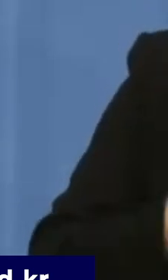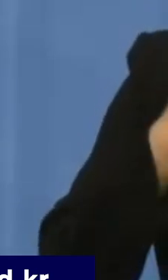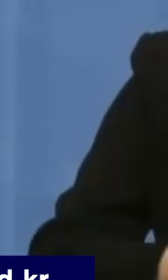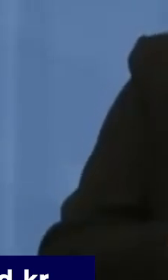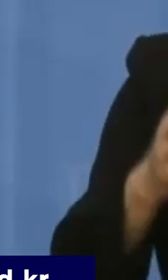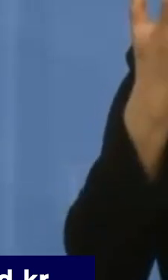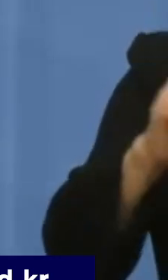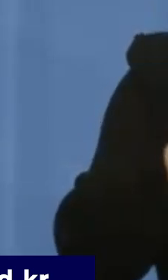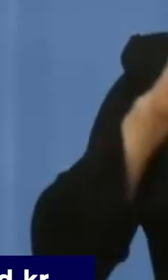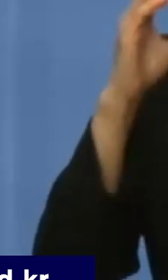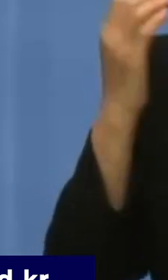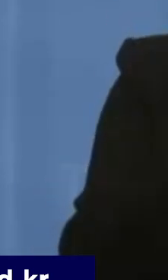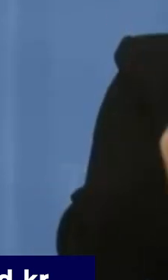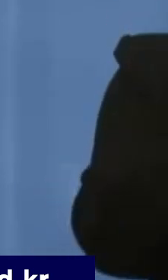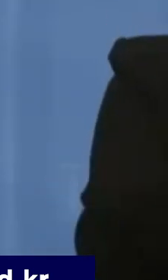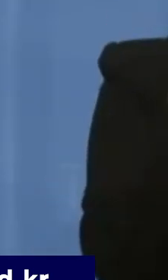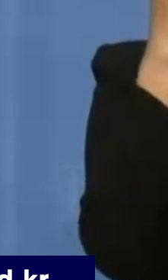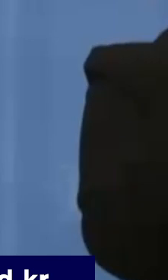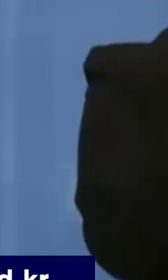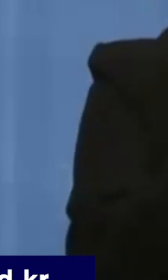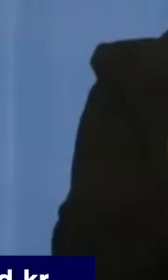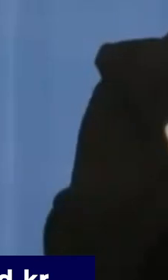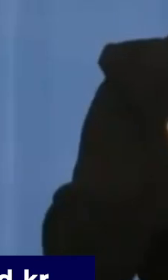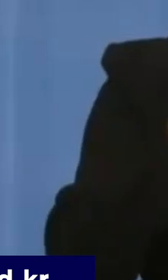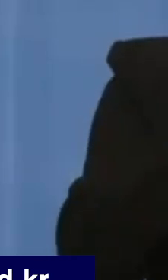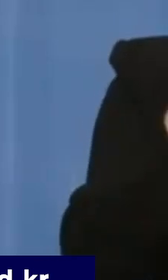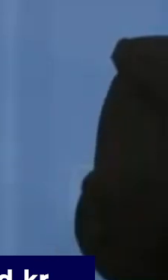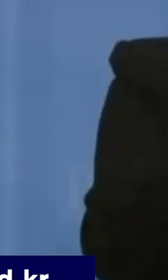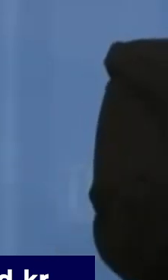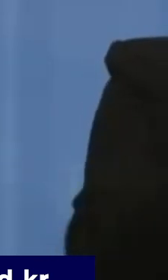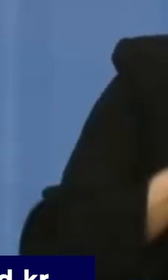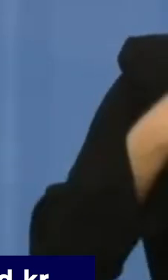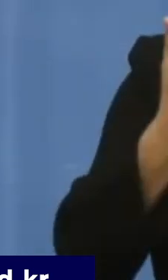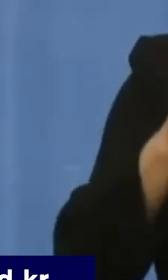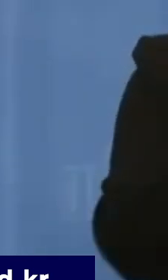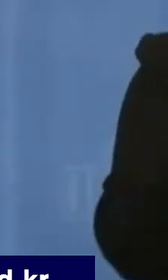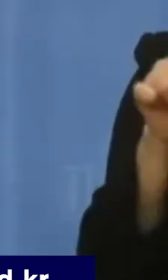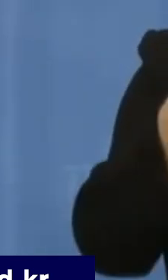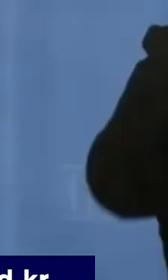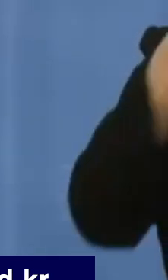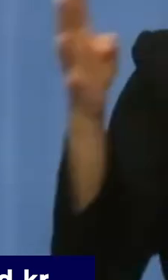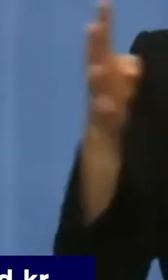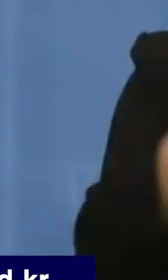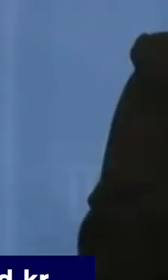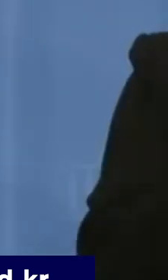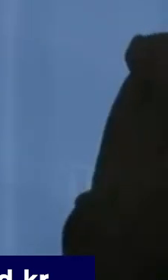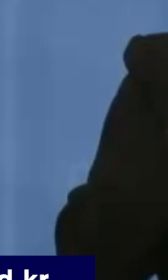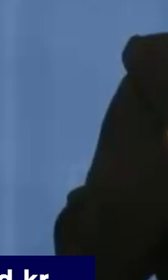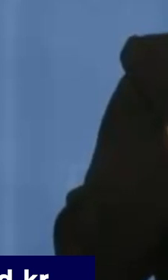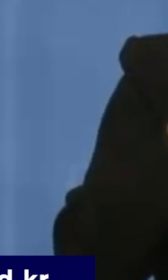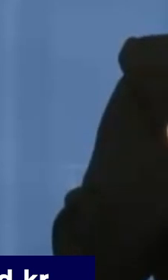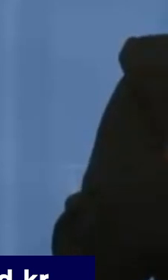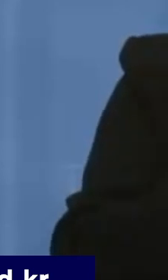소위 50억 클럽에만 대장동 특검에 초점을 맞추는 건 더불어민주당과 정의당 사이의 기술적 합의에 불과할